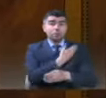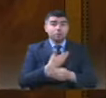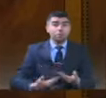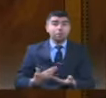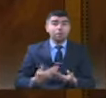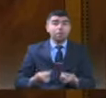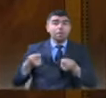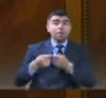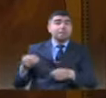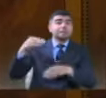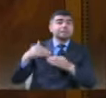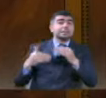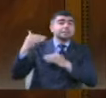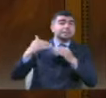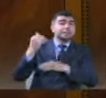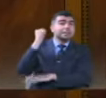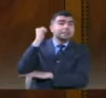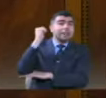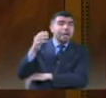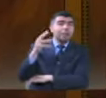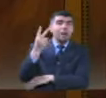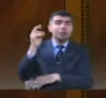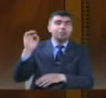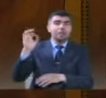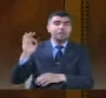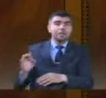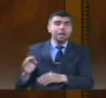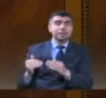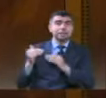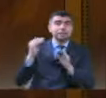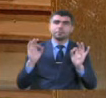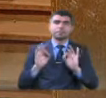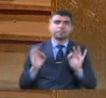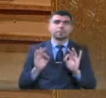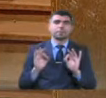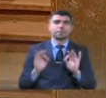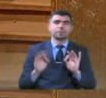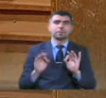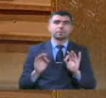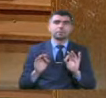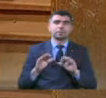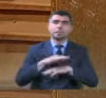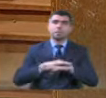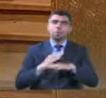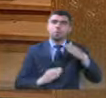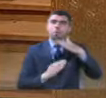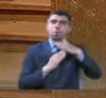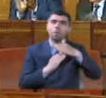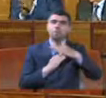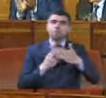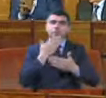على القيمة المضافة هي ضريبة غير منصفة. شكرا سيد نائب، ضريبة غير منصفة. شكرا سيد نائب، انتهى الوقت. شكرا.